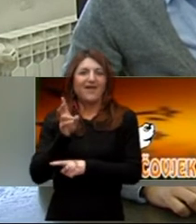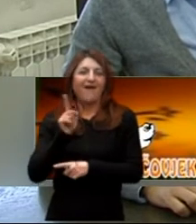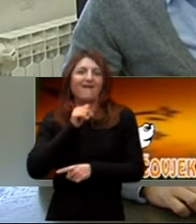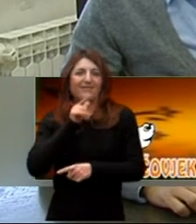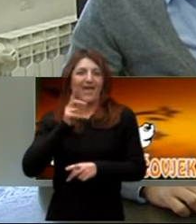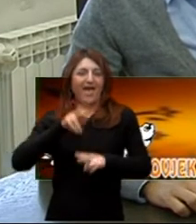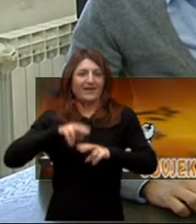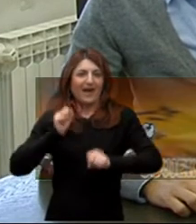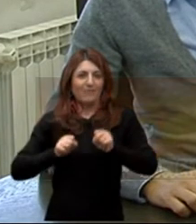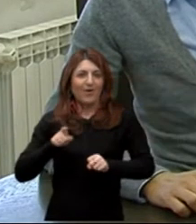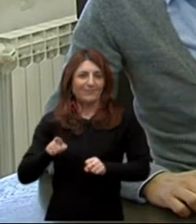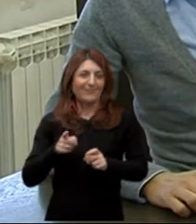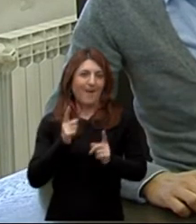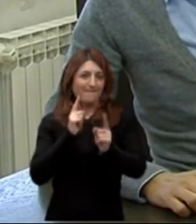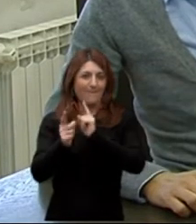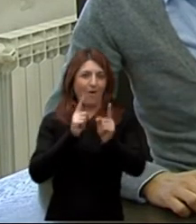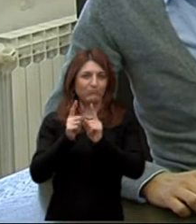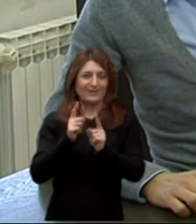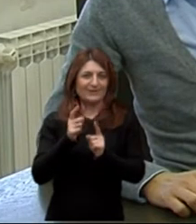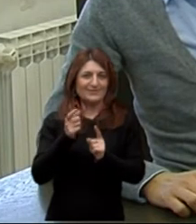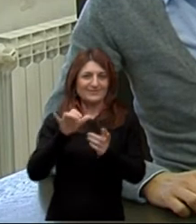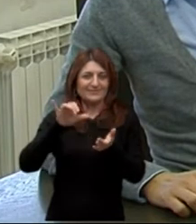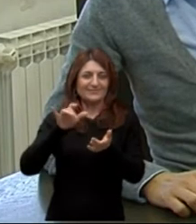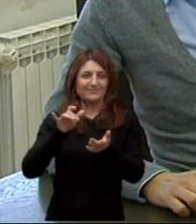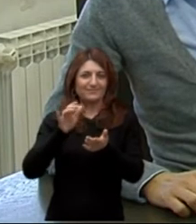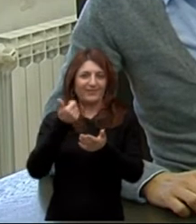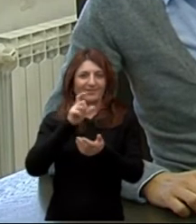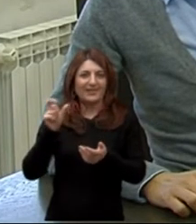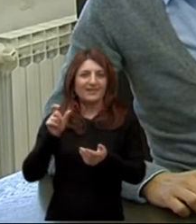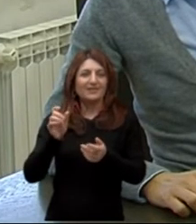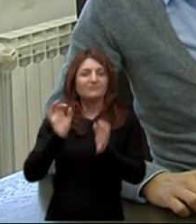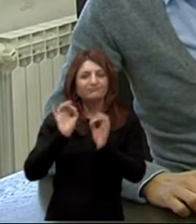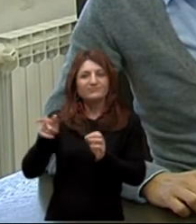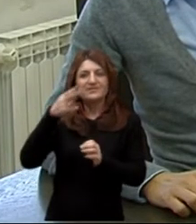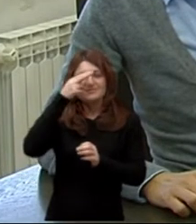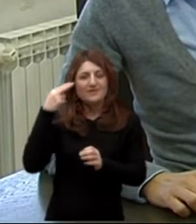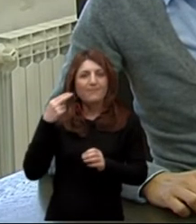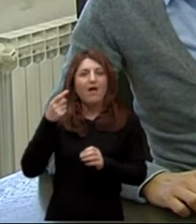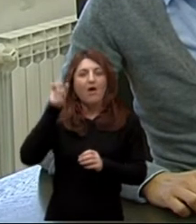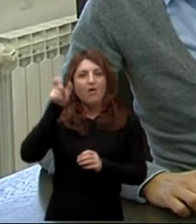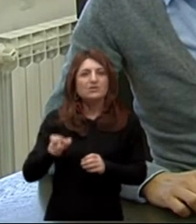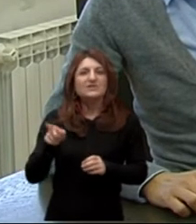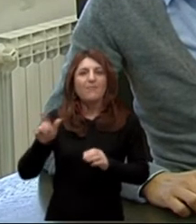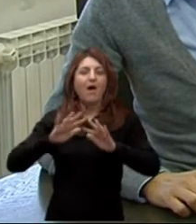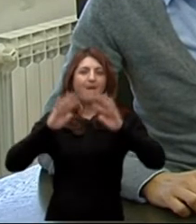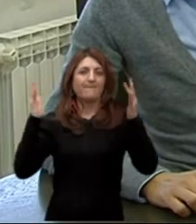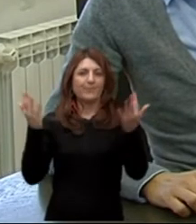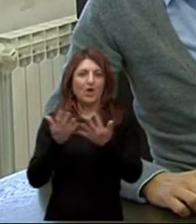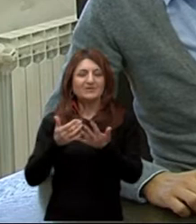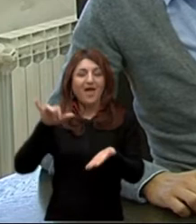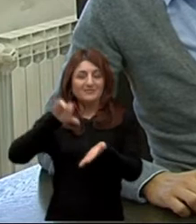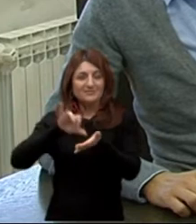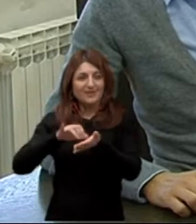povodom tjedna europske mobilnosti. I to poglavito slijepih osoba u prostoru. Programe koje centar nudi su